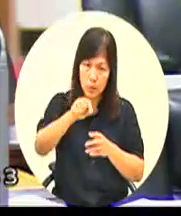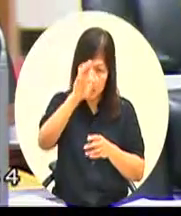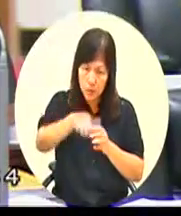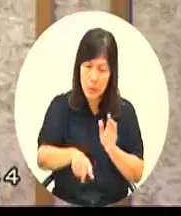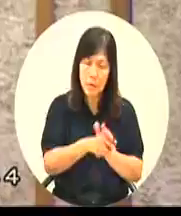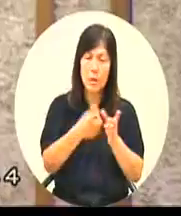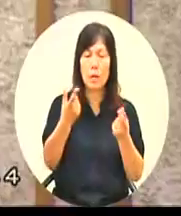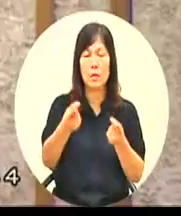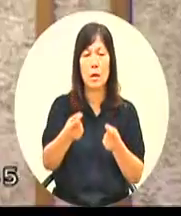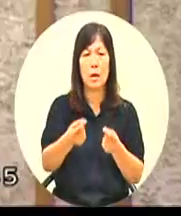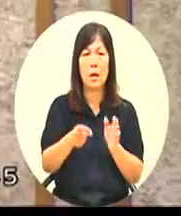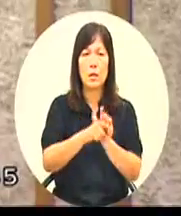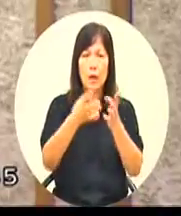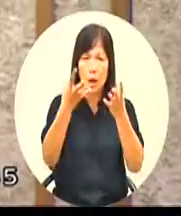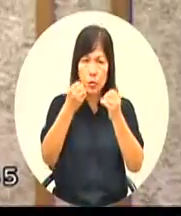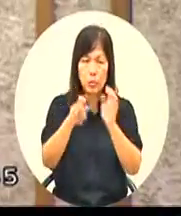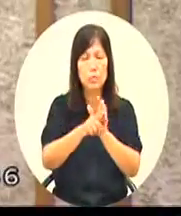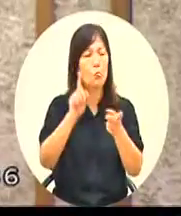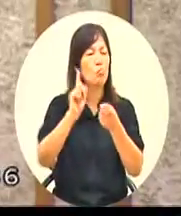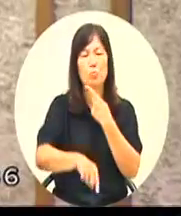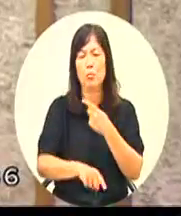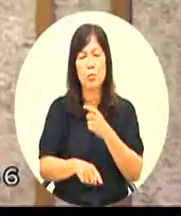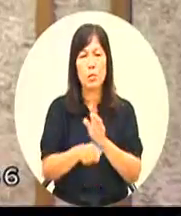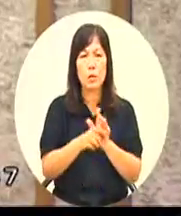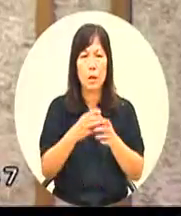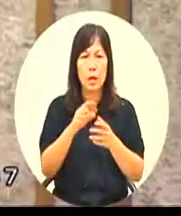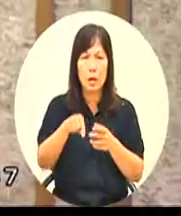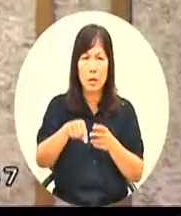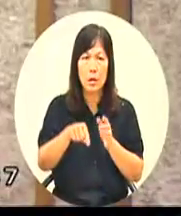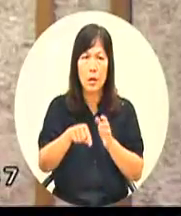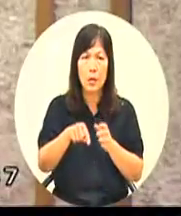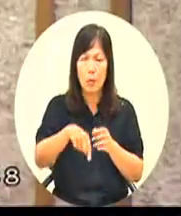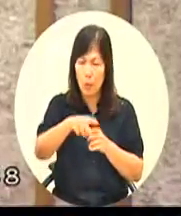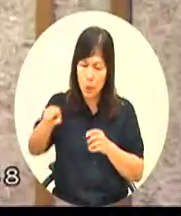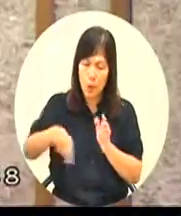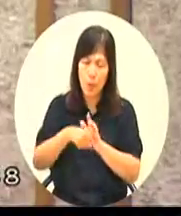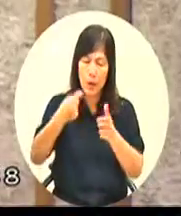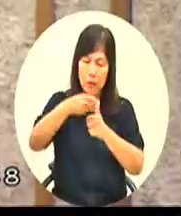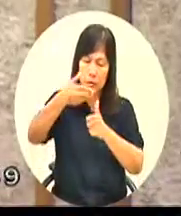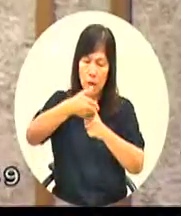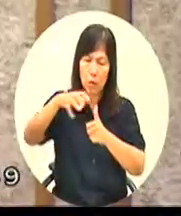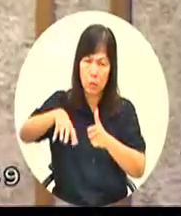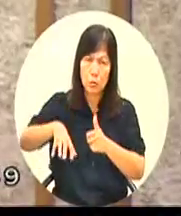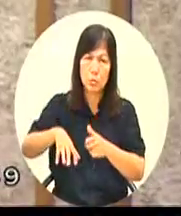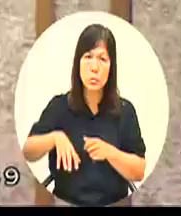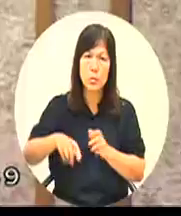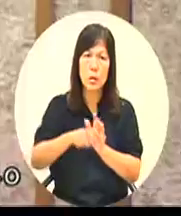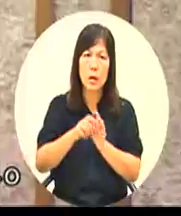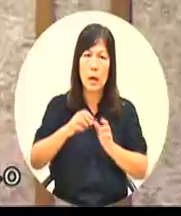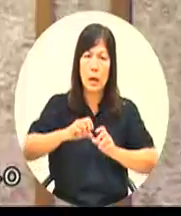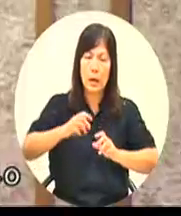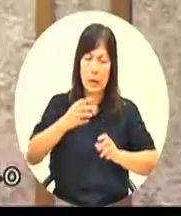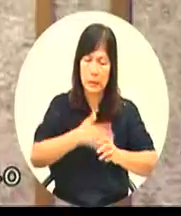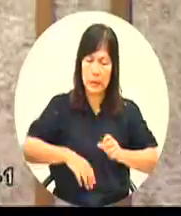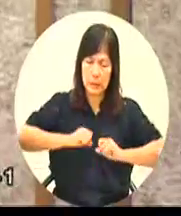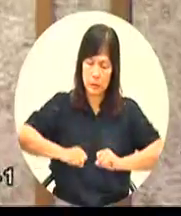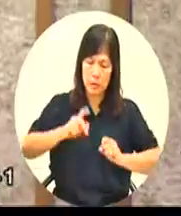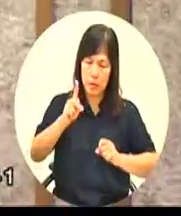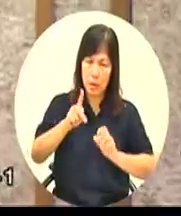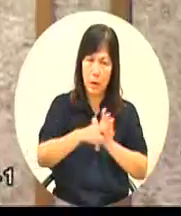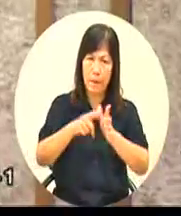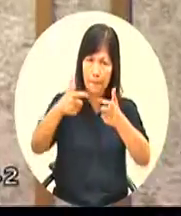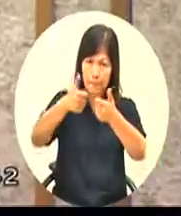个 数据是不对的，因为我们教育局体健科为了配